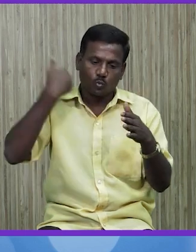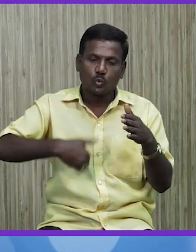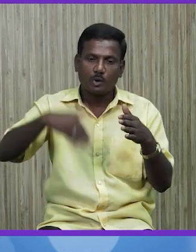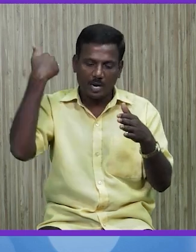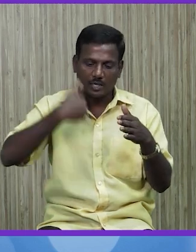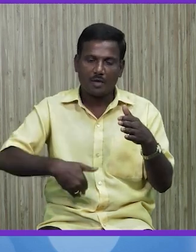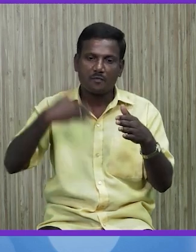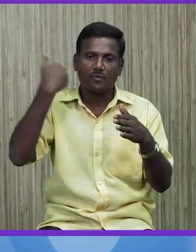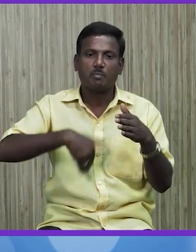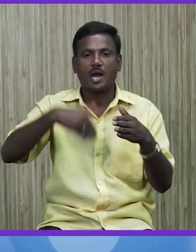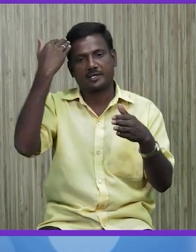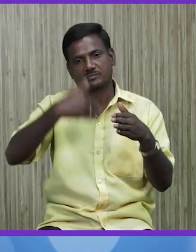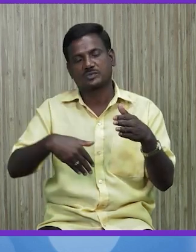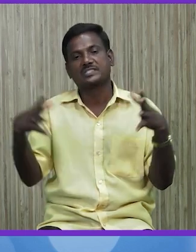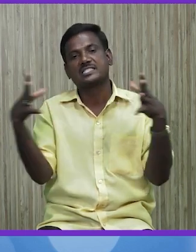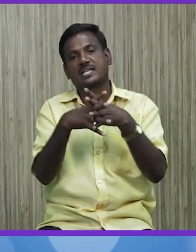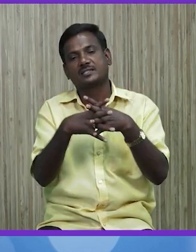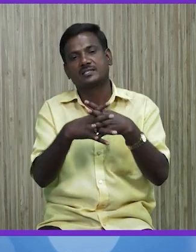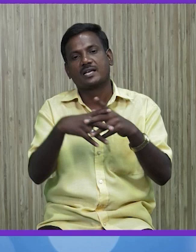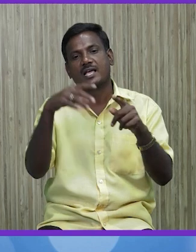உறுப்பு மிடலங்களை உறுவாக்கி இருக் jotcómo